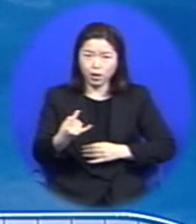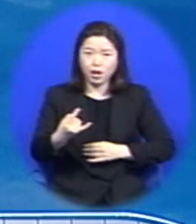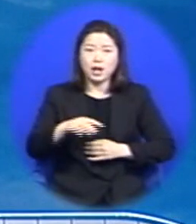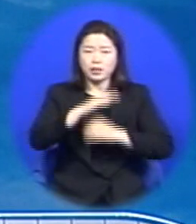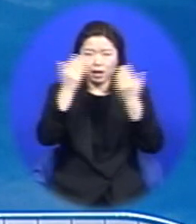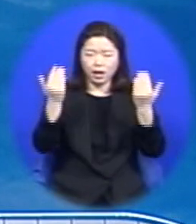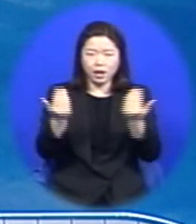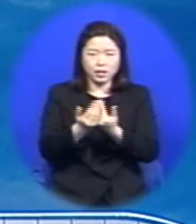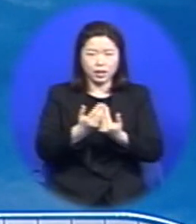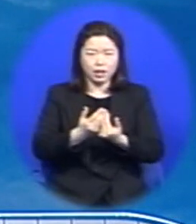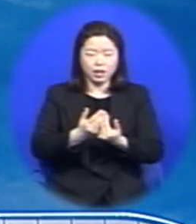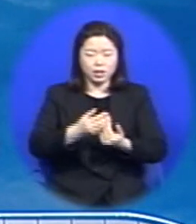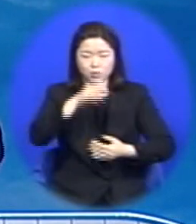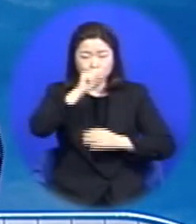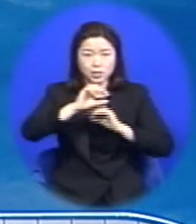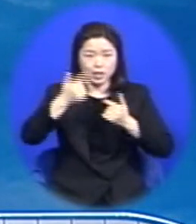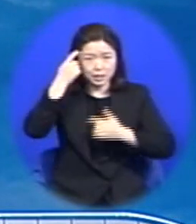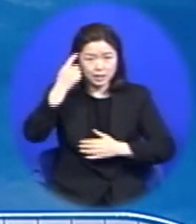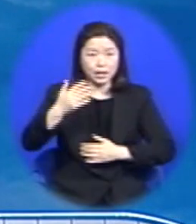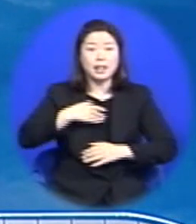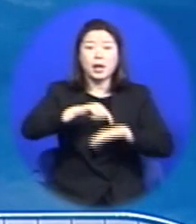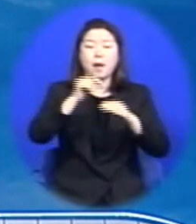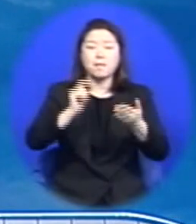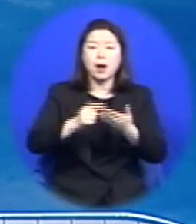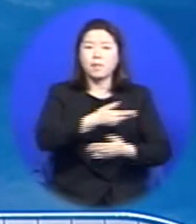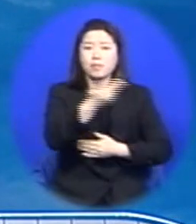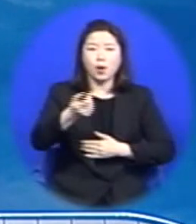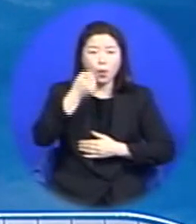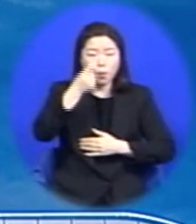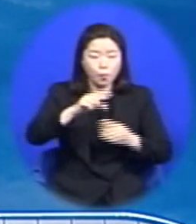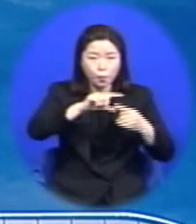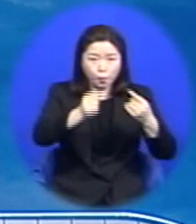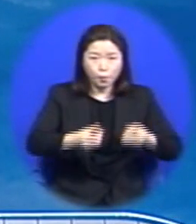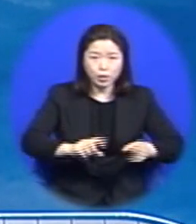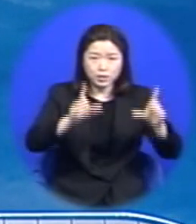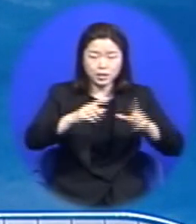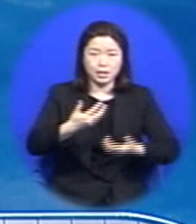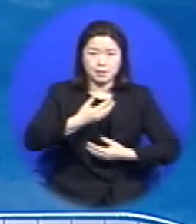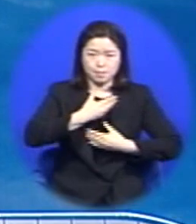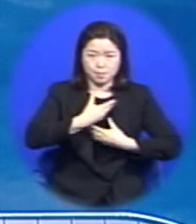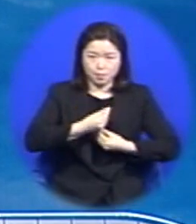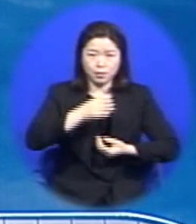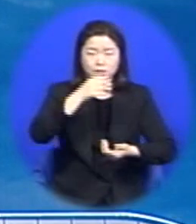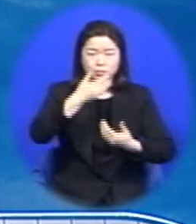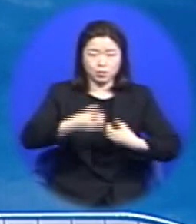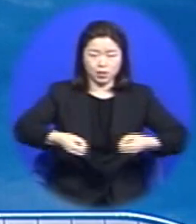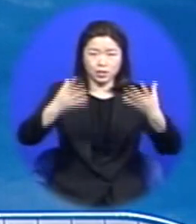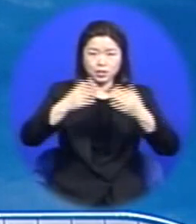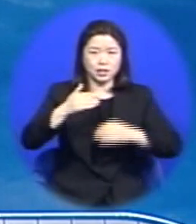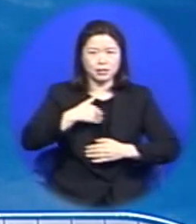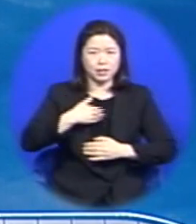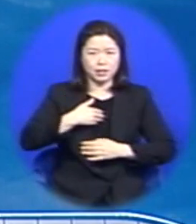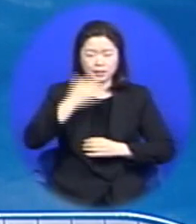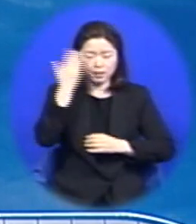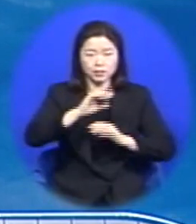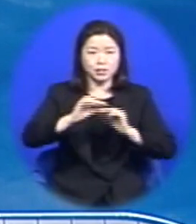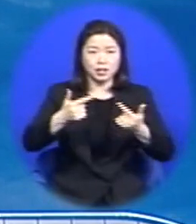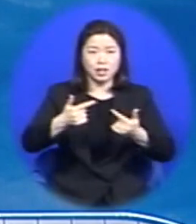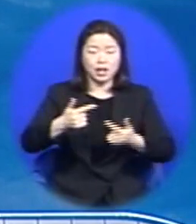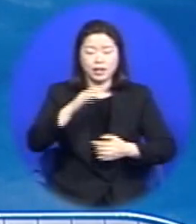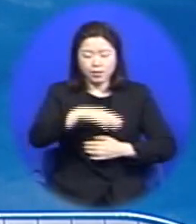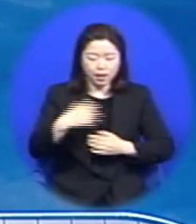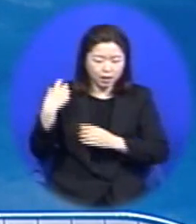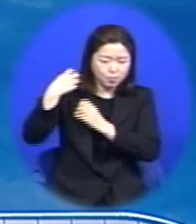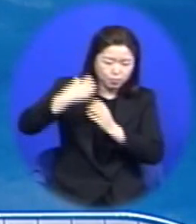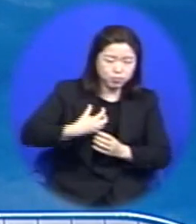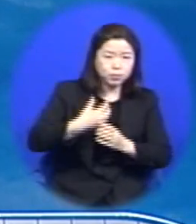너희의 월삭과 정한 절기를 싫어하나니 그것이 내게 무거운 짐이라. 내가 지기에 곤비하였느니라.